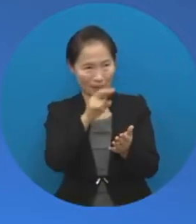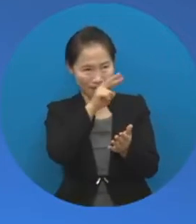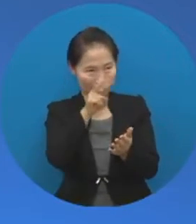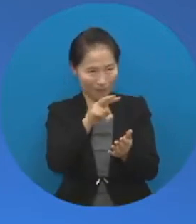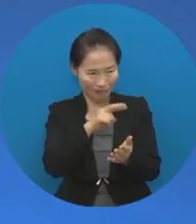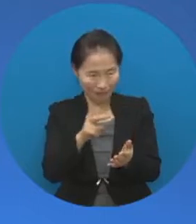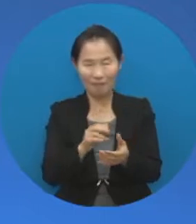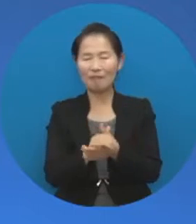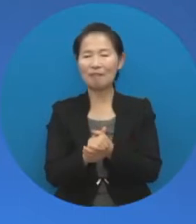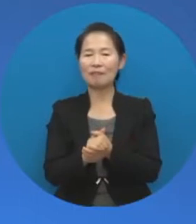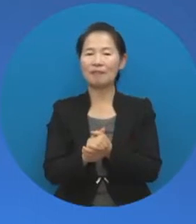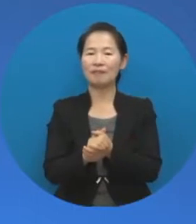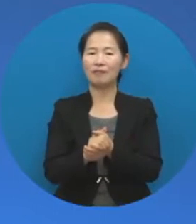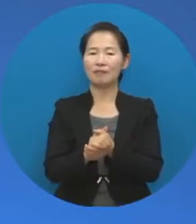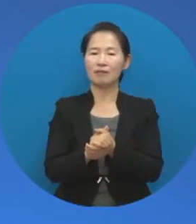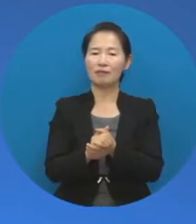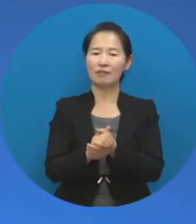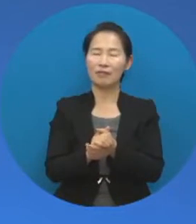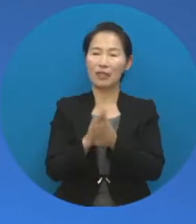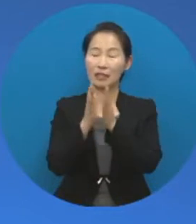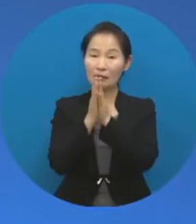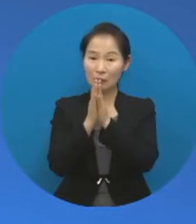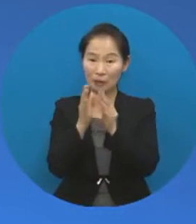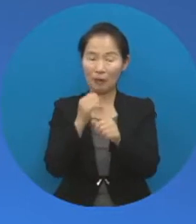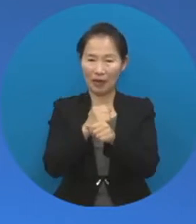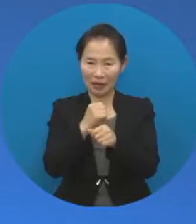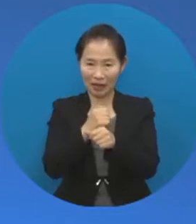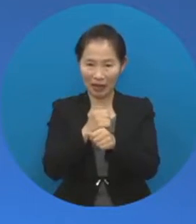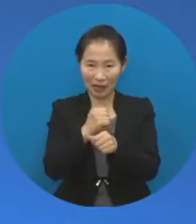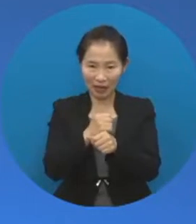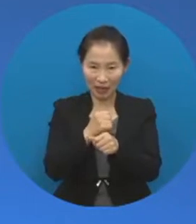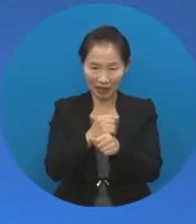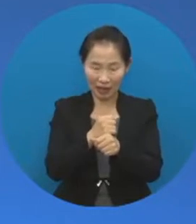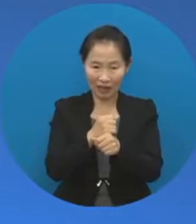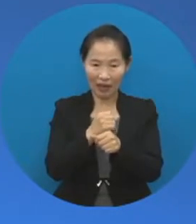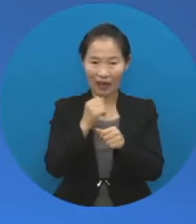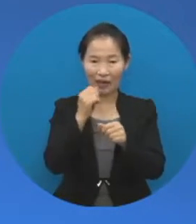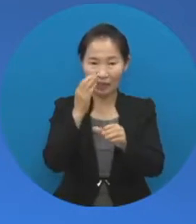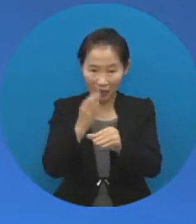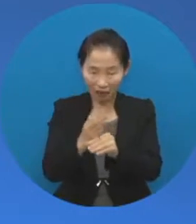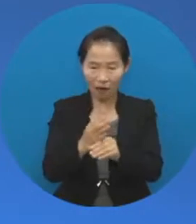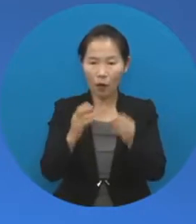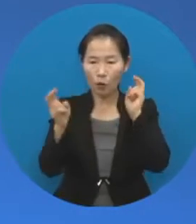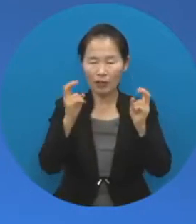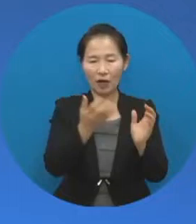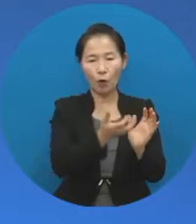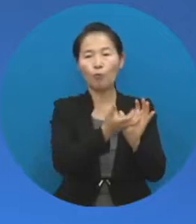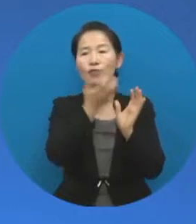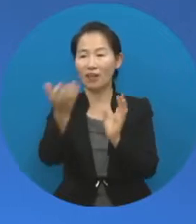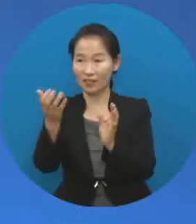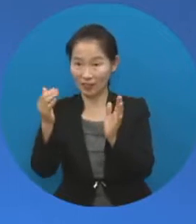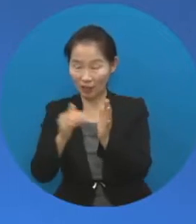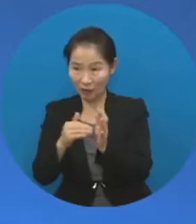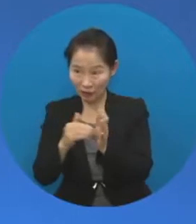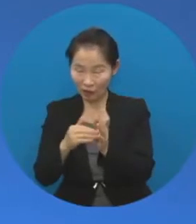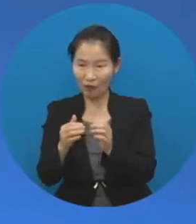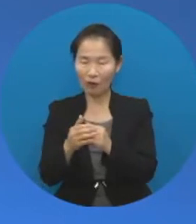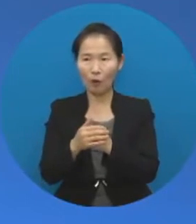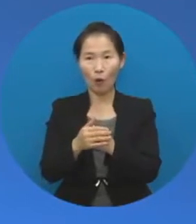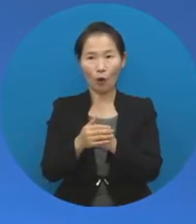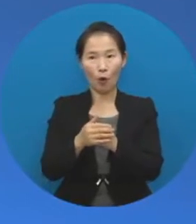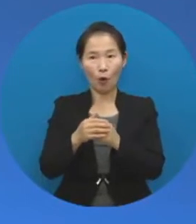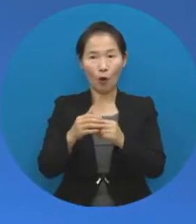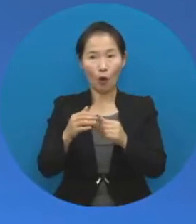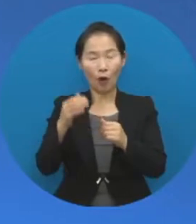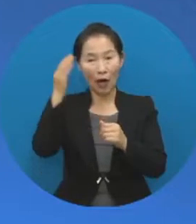기도를 하는데 제가 그 타이밍에 회사를 옮기게 됐어요. 되게 우리나라 랭킹 한 3위 정도